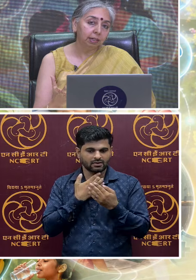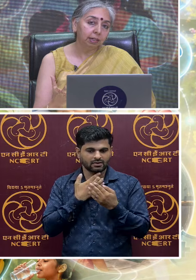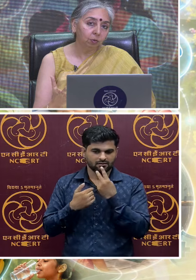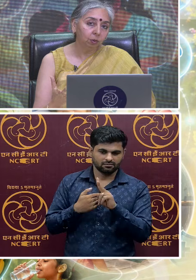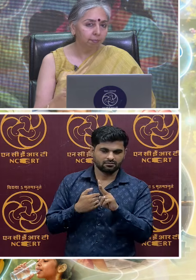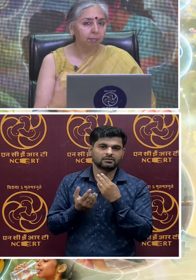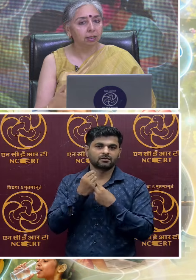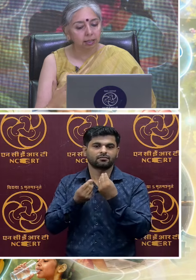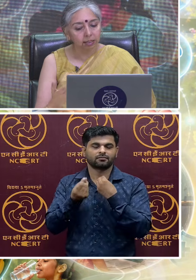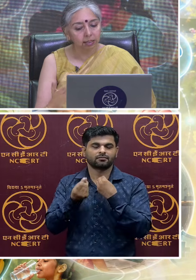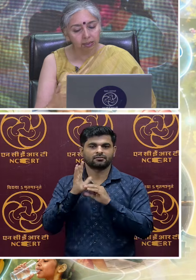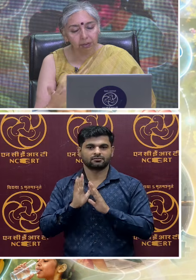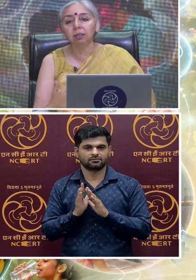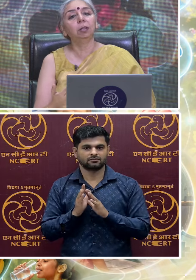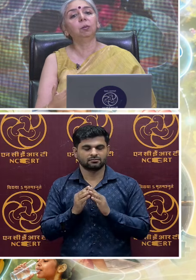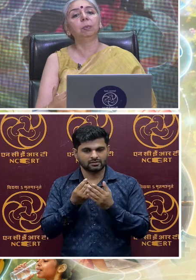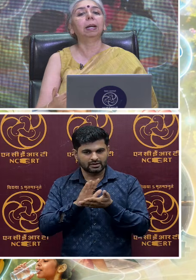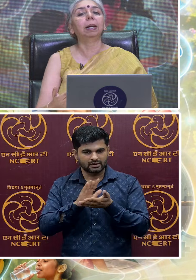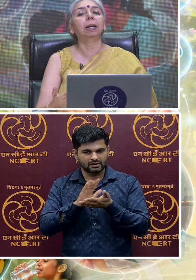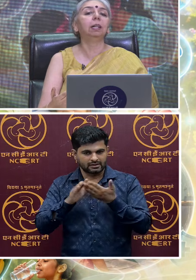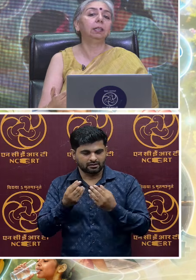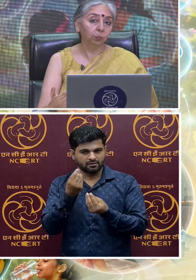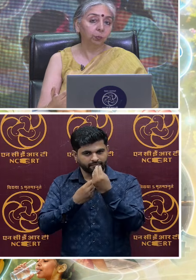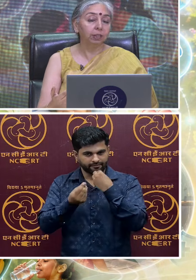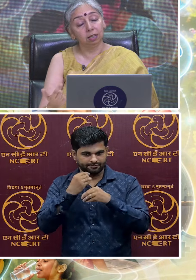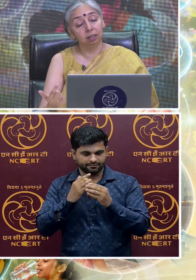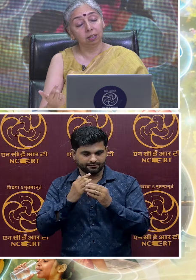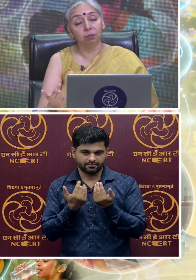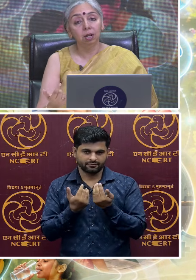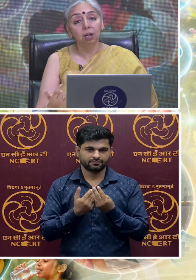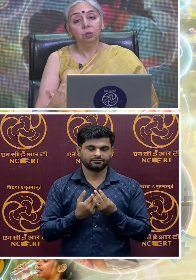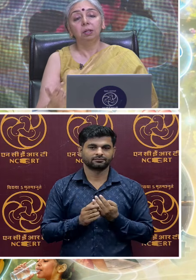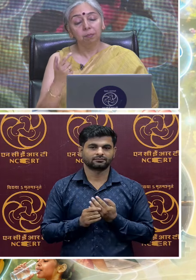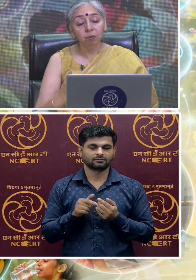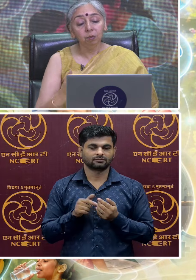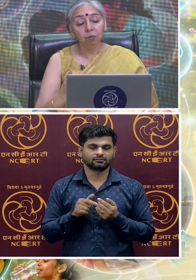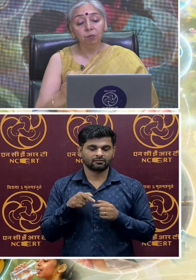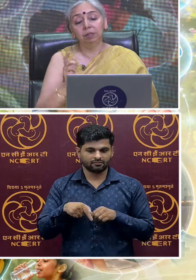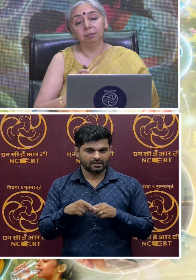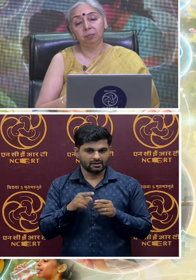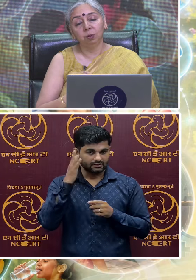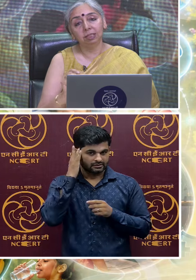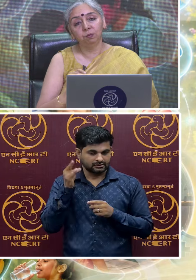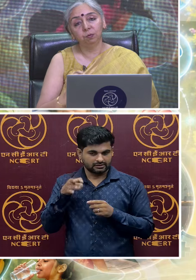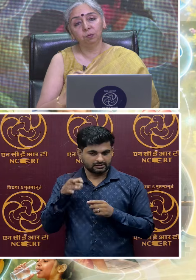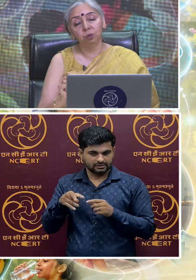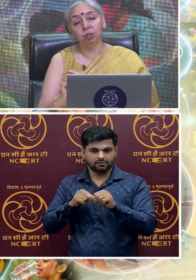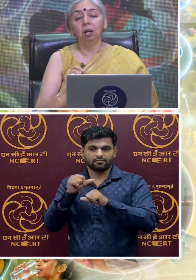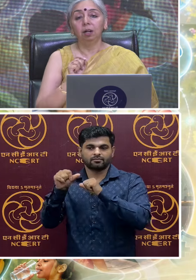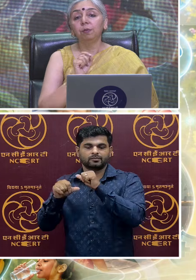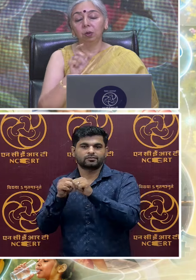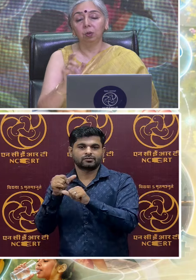कोई भी पैकेट खोल लें, आपका मन करता रहेगा जब तक ख़त्म नहीं हो मैं पैकेट खाती रहूँ या खाता रहूँ। सो रिमूव द प्रोसेस्ड